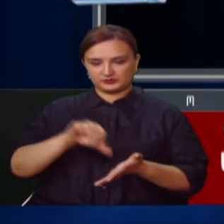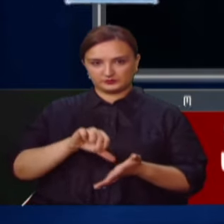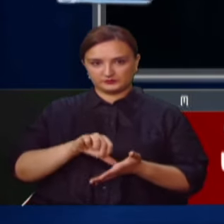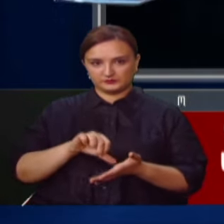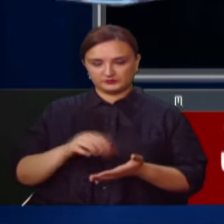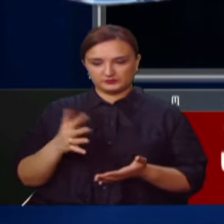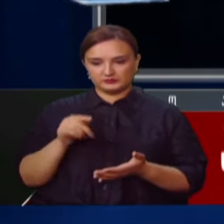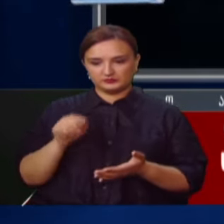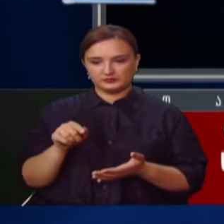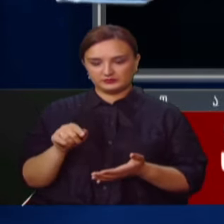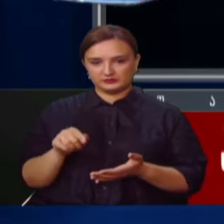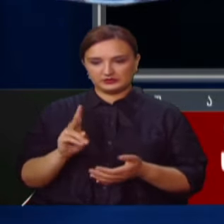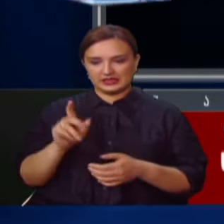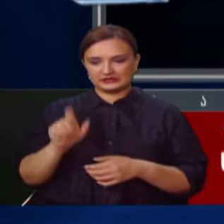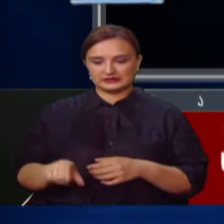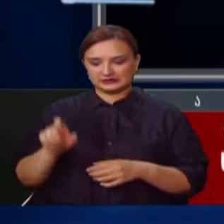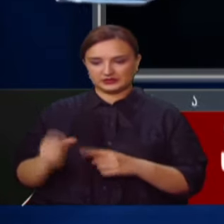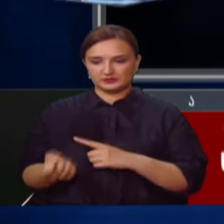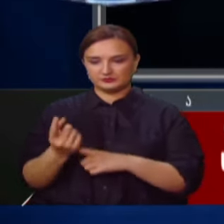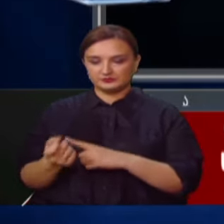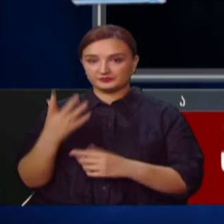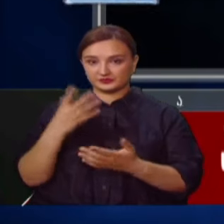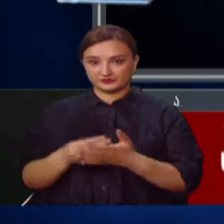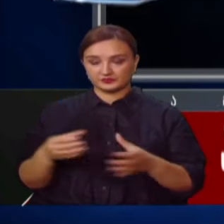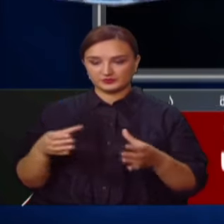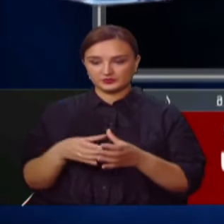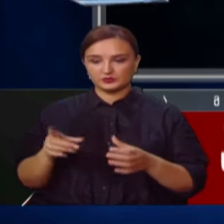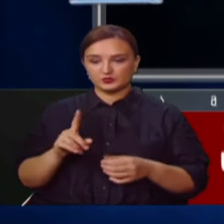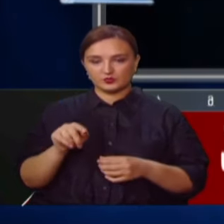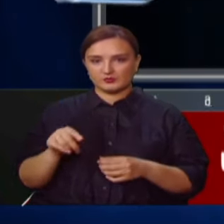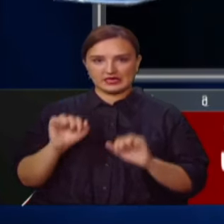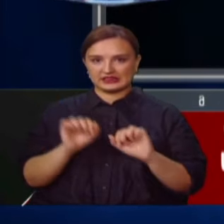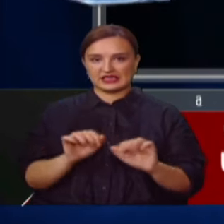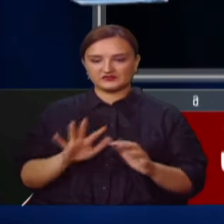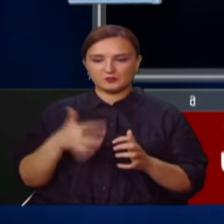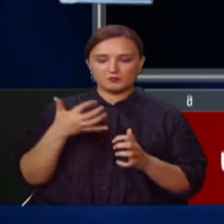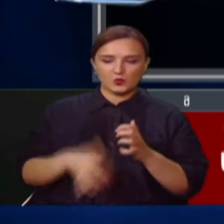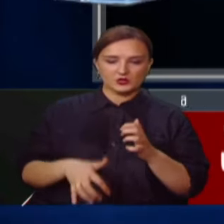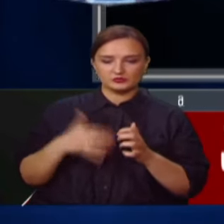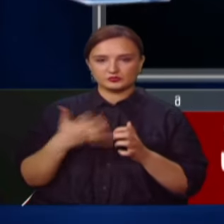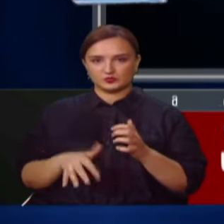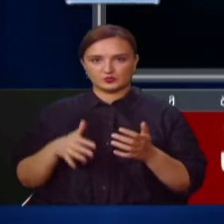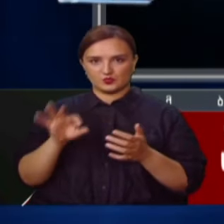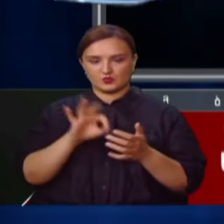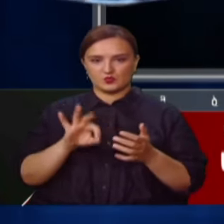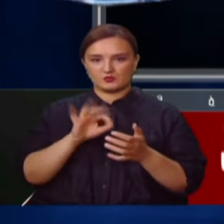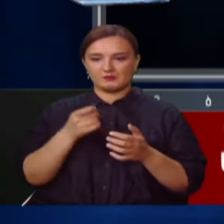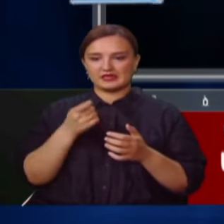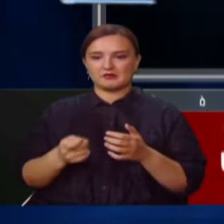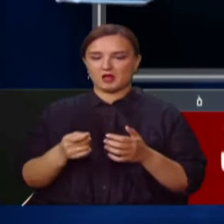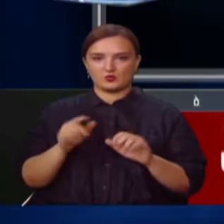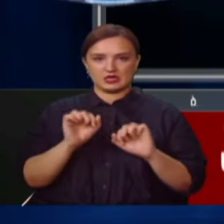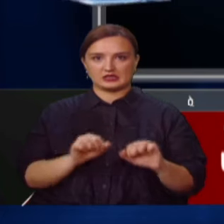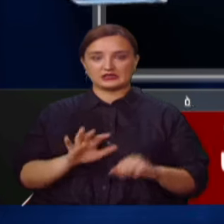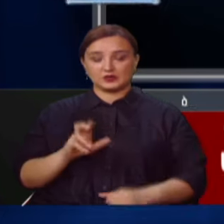წარმომადგენლებისაგან, რომლებმაც ფავორიტი კანდიდატები გამოავლინეს საკუთარი რიგებიდან, ისე რომ ფორმალურადაც არ დაიცვეს მიუკერძოებლობისა და ობიექტურობის მინიმალური სტანდარტიც